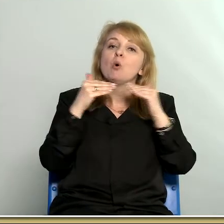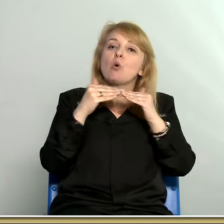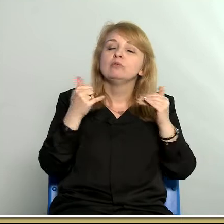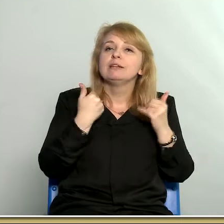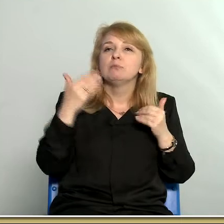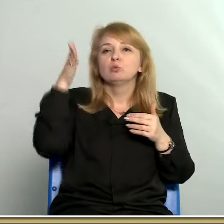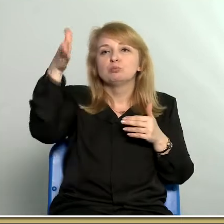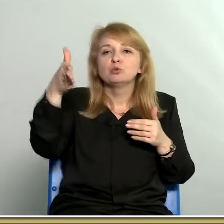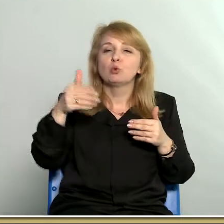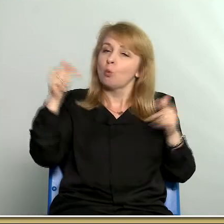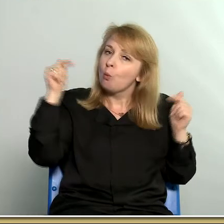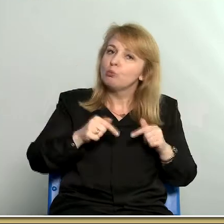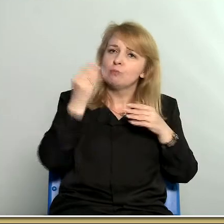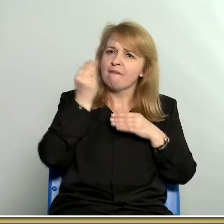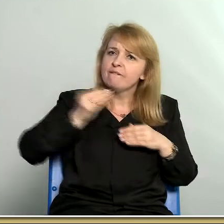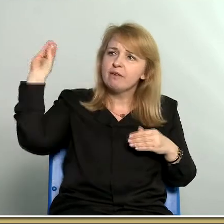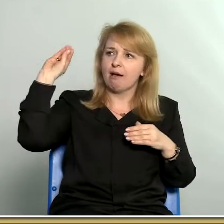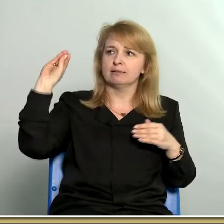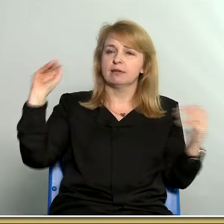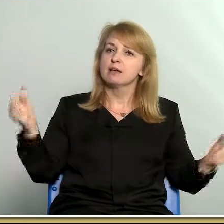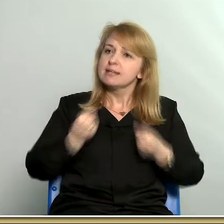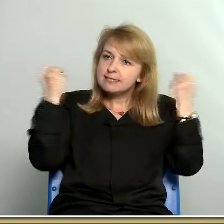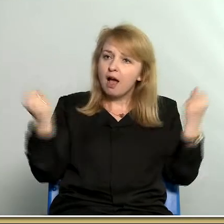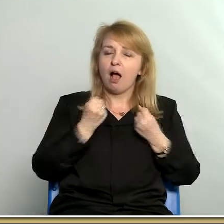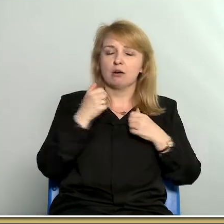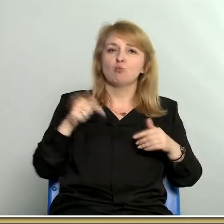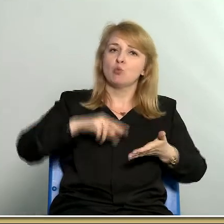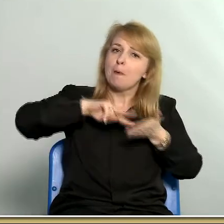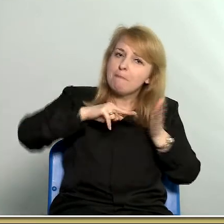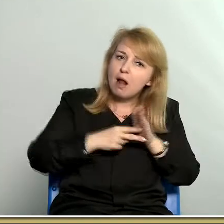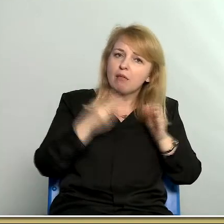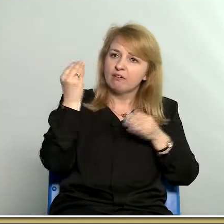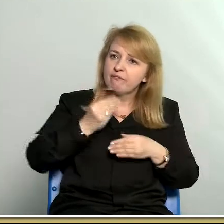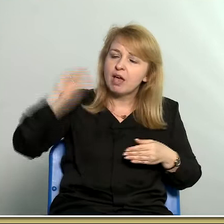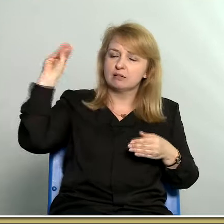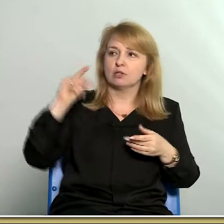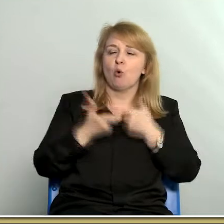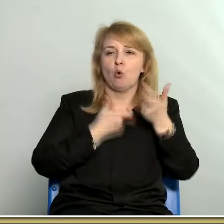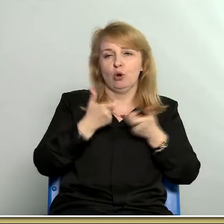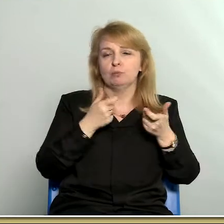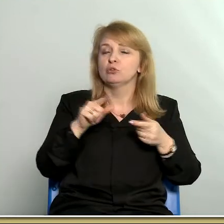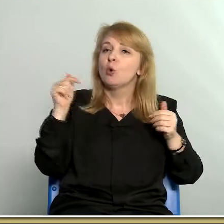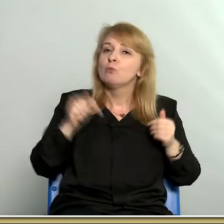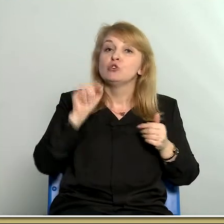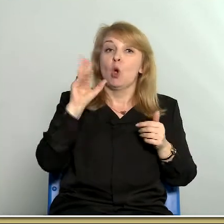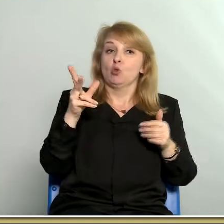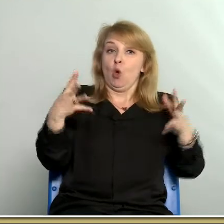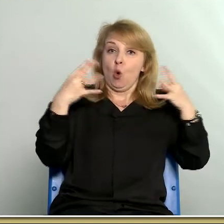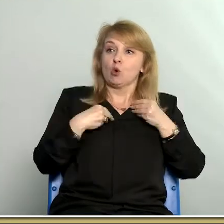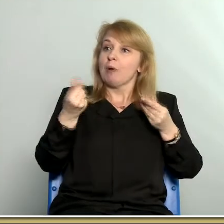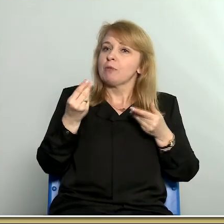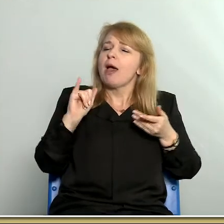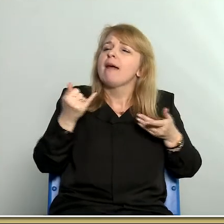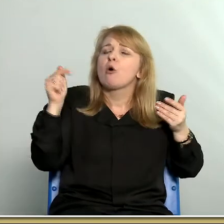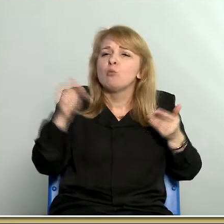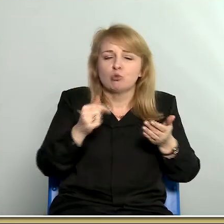perspektywy, musimy dużo więcej jakby zanimować, zadziałać interwencyjnie, aby beneficjenci połapali się w tym, jak wydawać